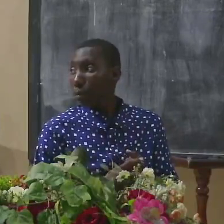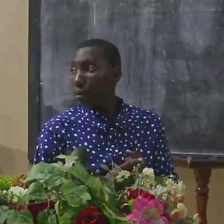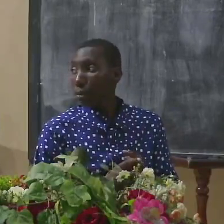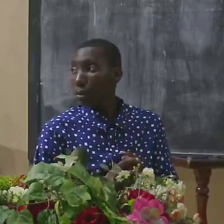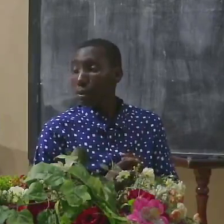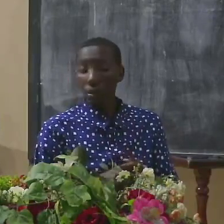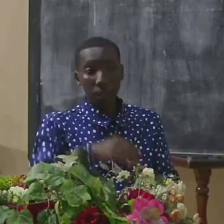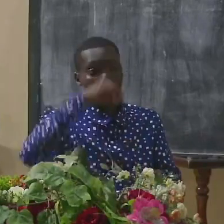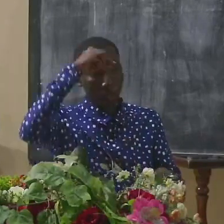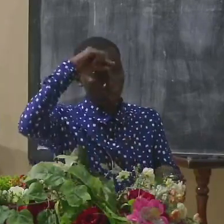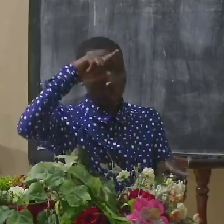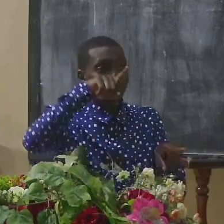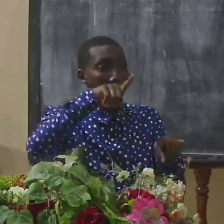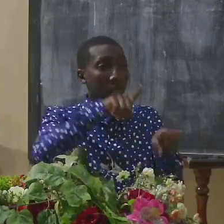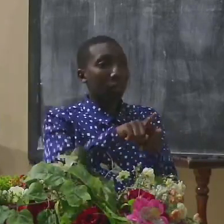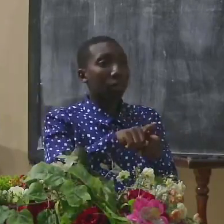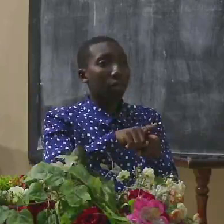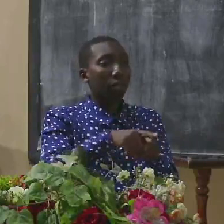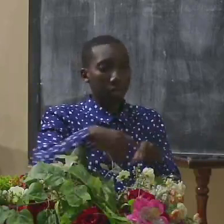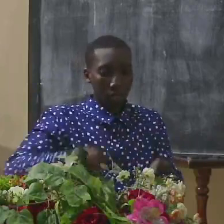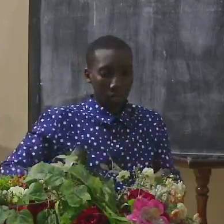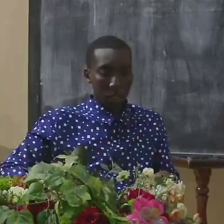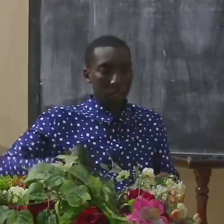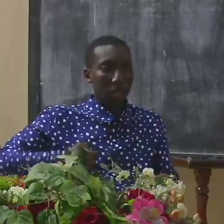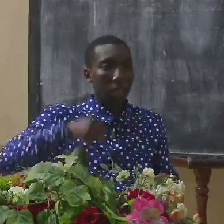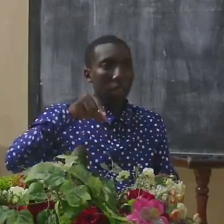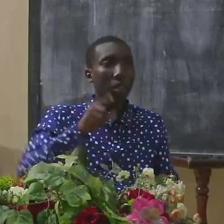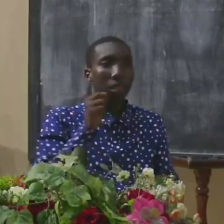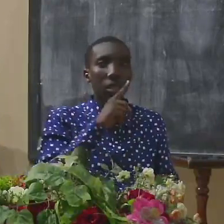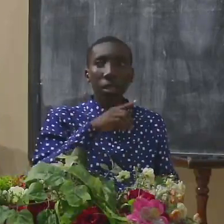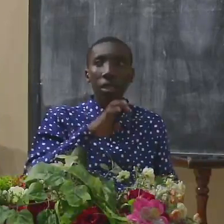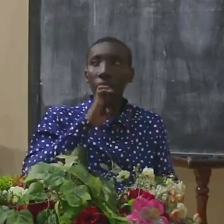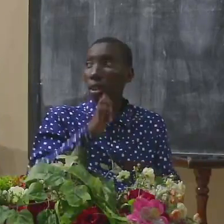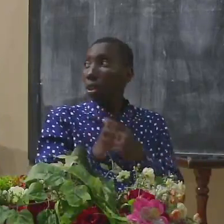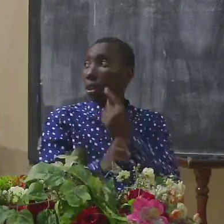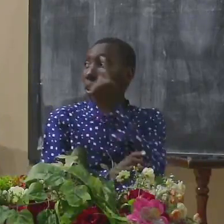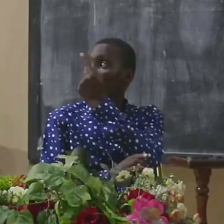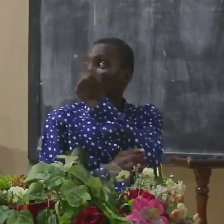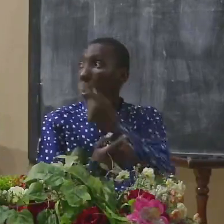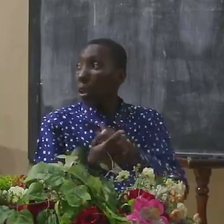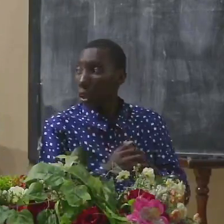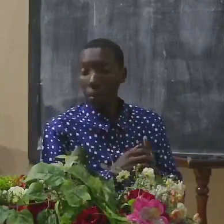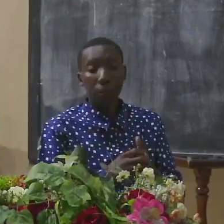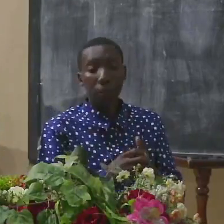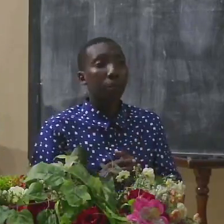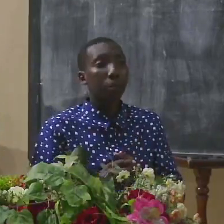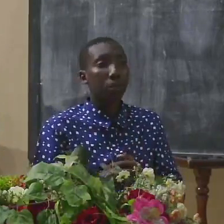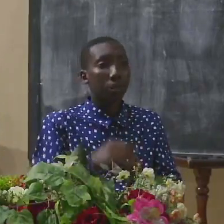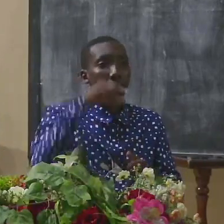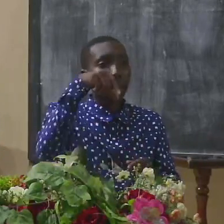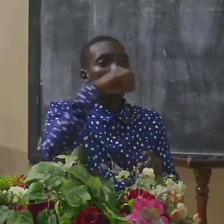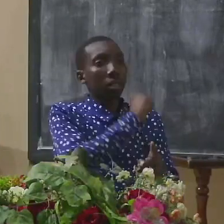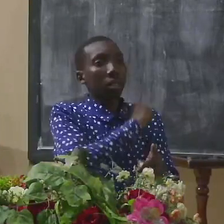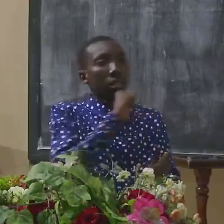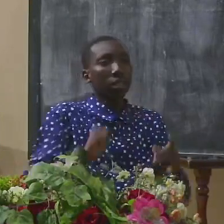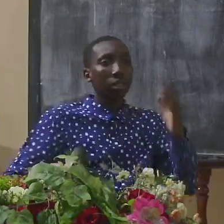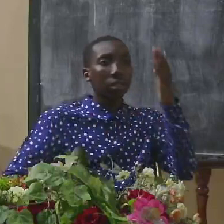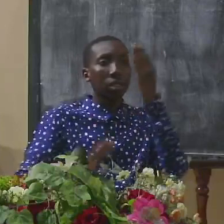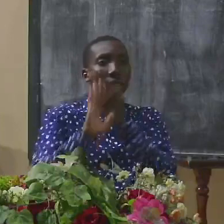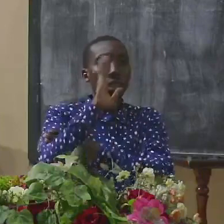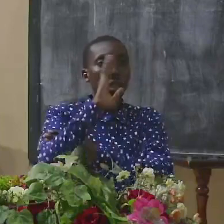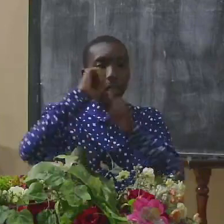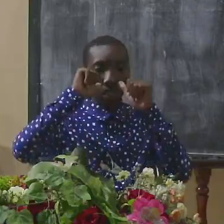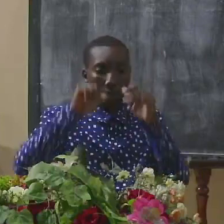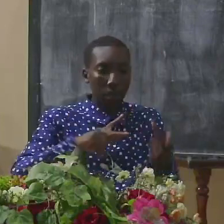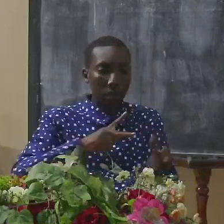Ndugu Jacques Bekwa. Frère Jacques Bekwa, il est là au balcon. Bwana Mungu akubariki katikati yetu.